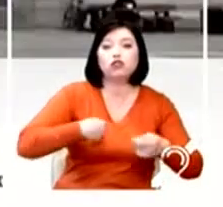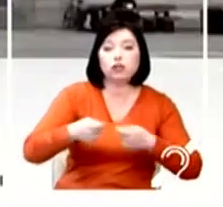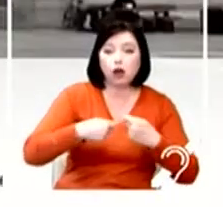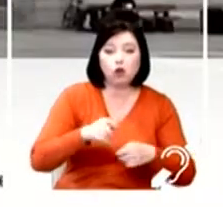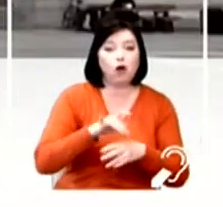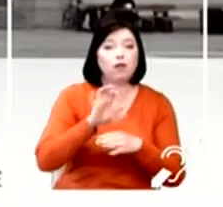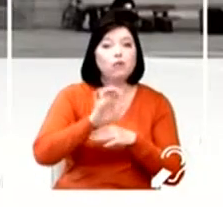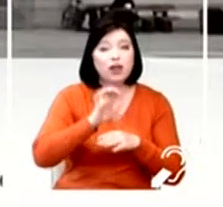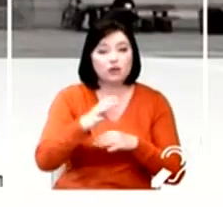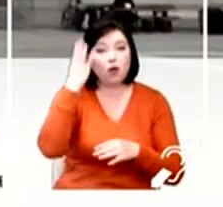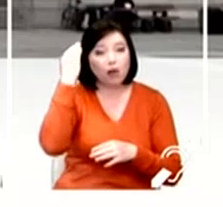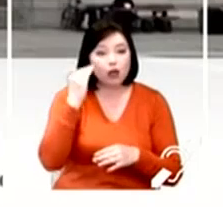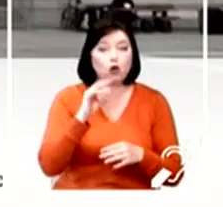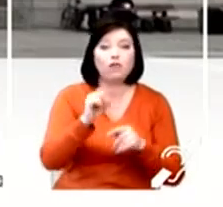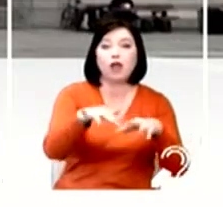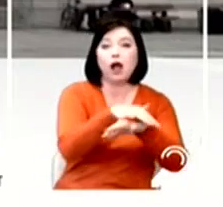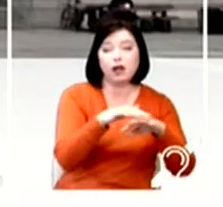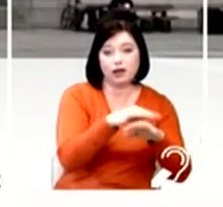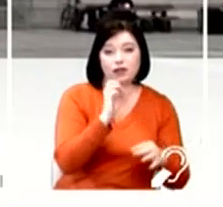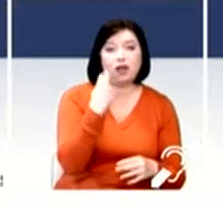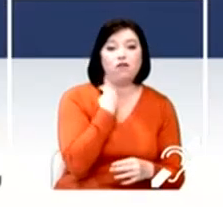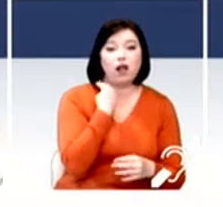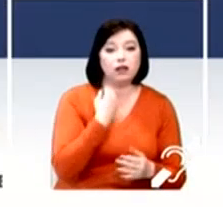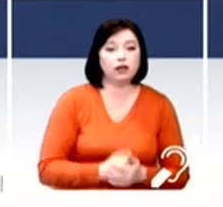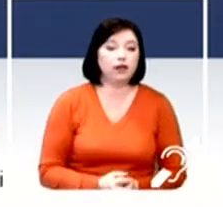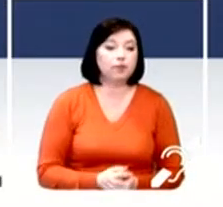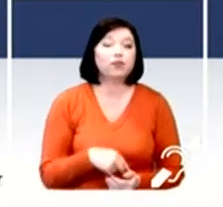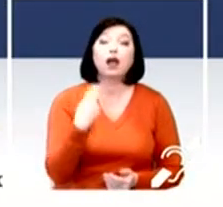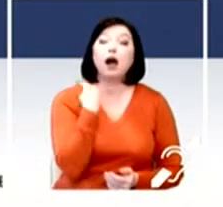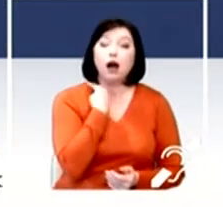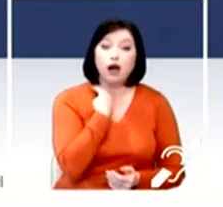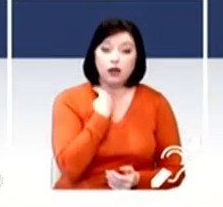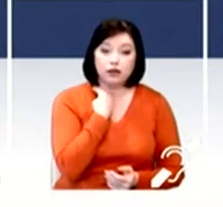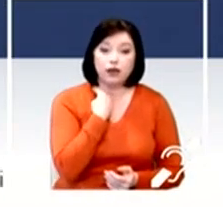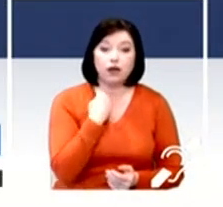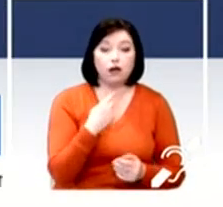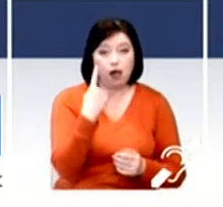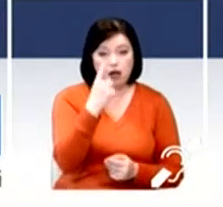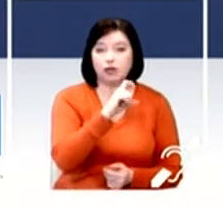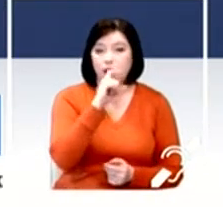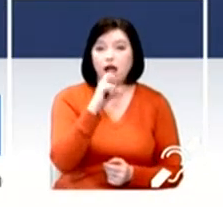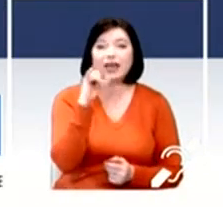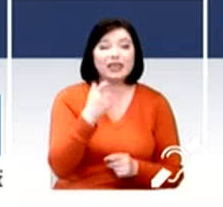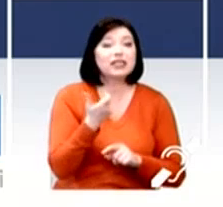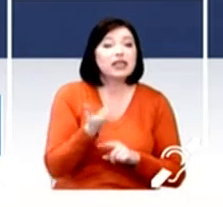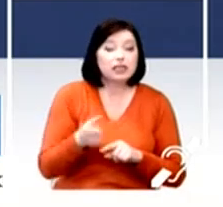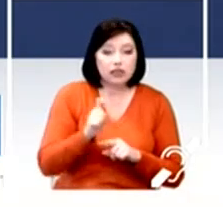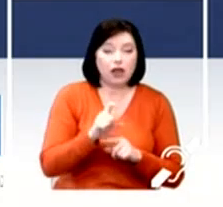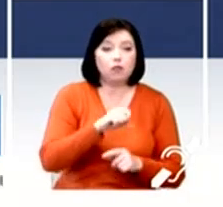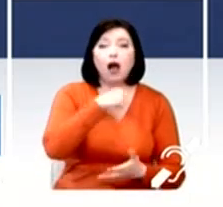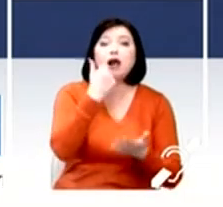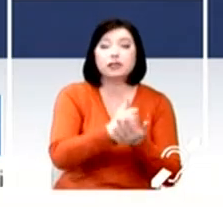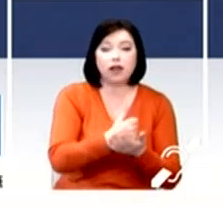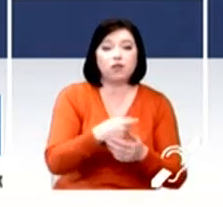exporturilor producătorilor basarabeni pe piețele din regat. Regatul Unit al Marii Britaniei este unul dintre principalii noștri